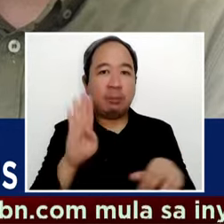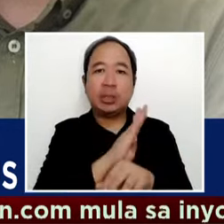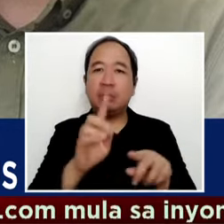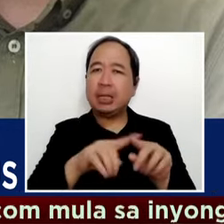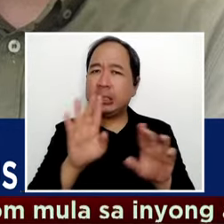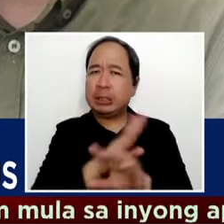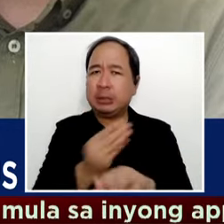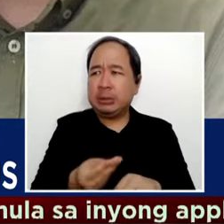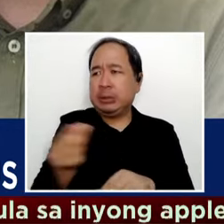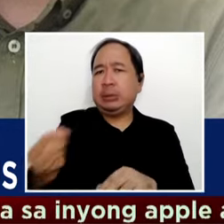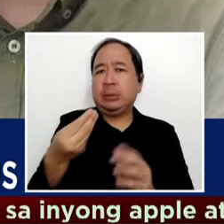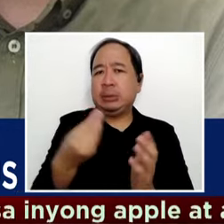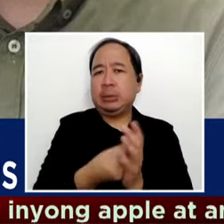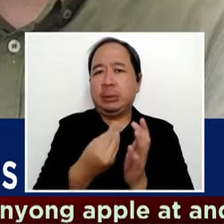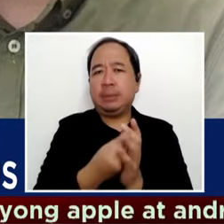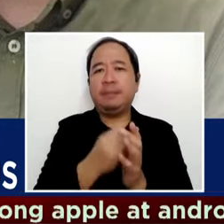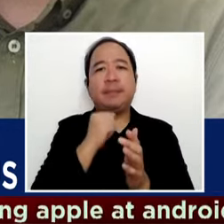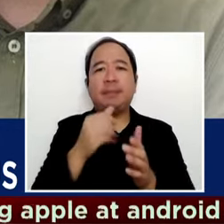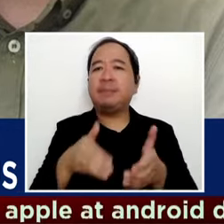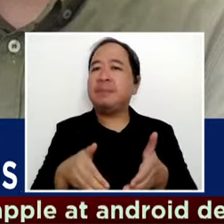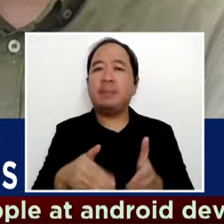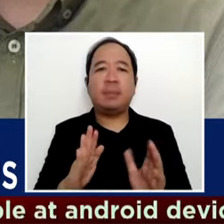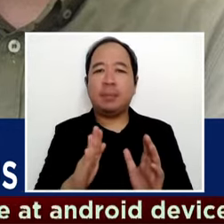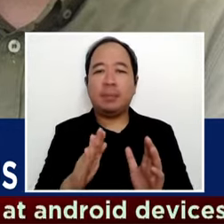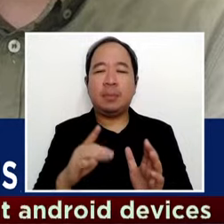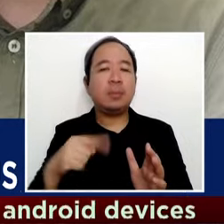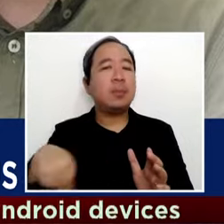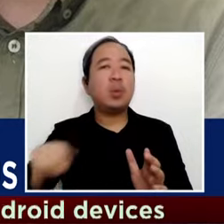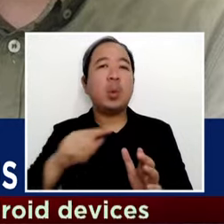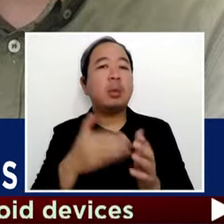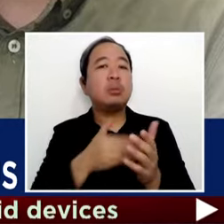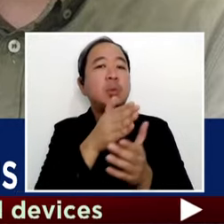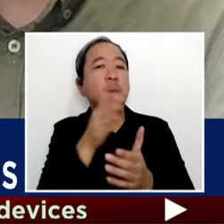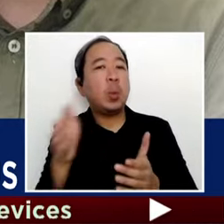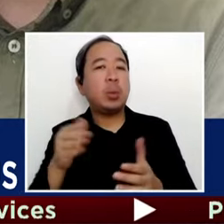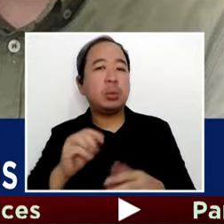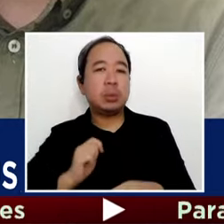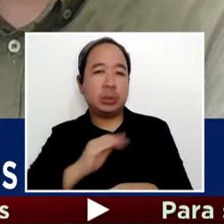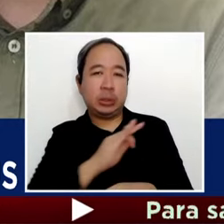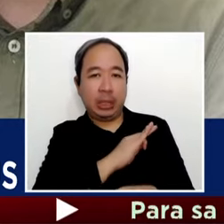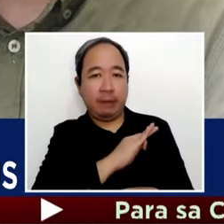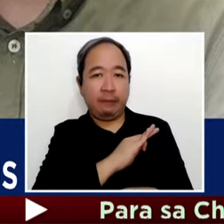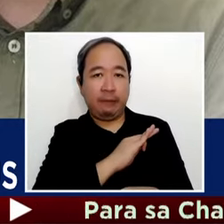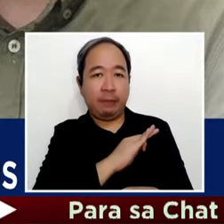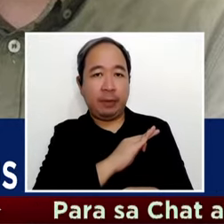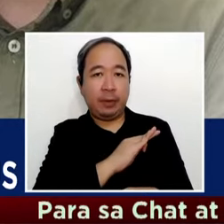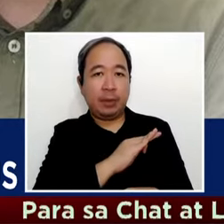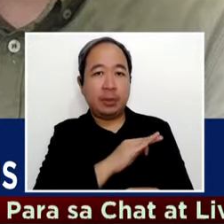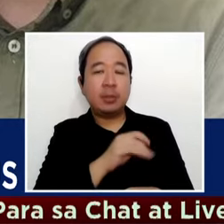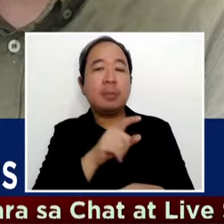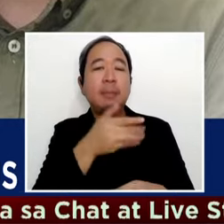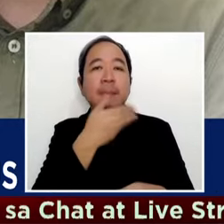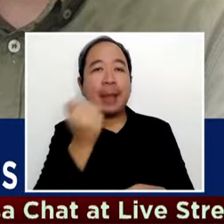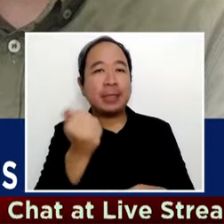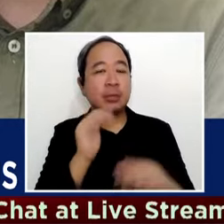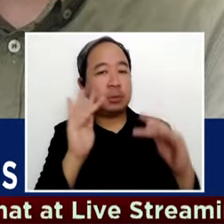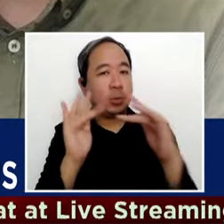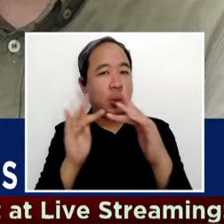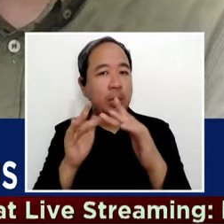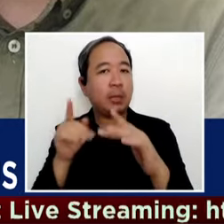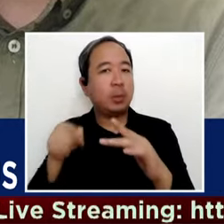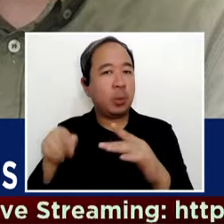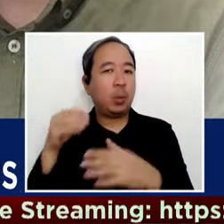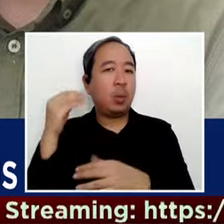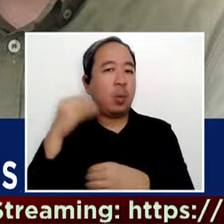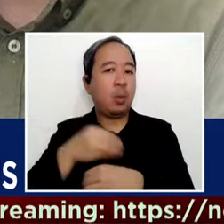po pinapayagan ng aming mga field personnel o yung mga pumupunta para makipag-ugnayan sa